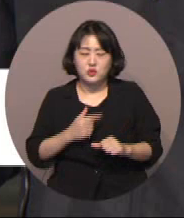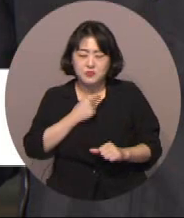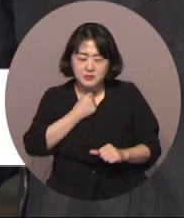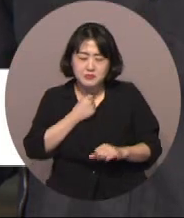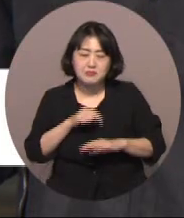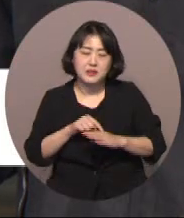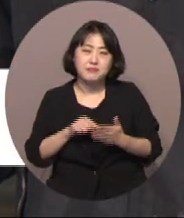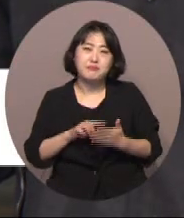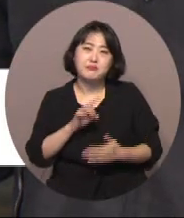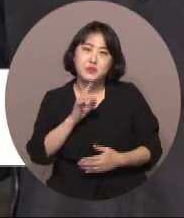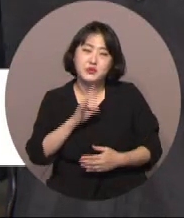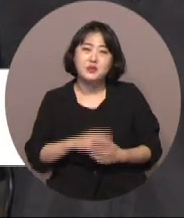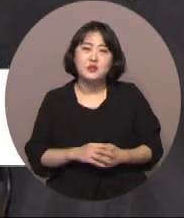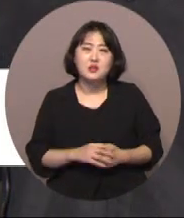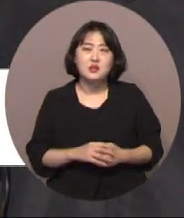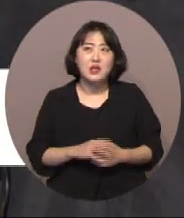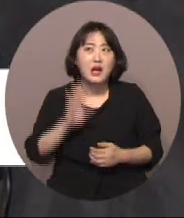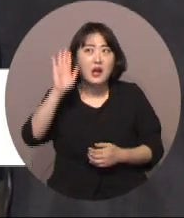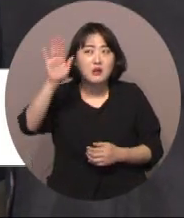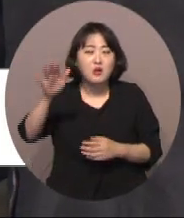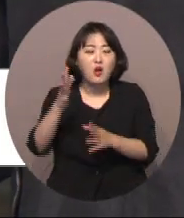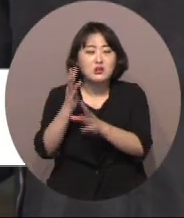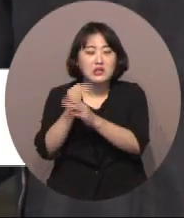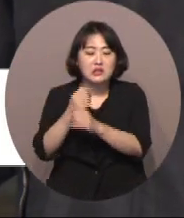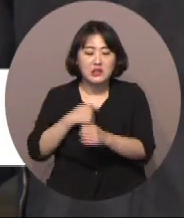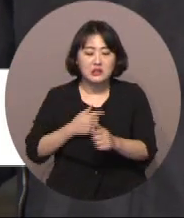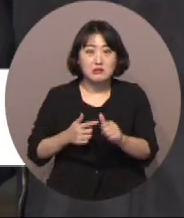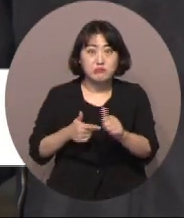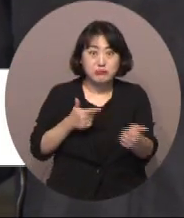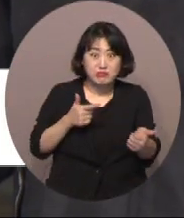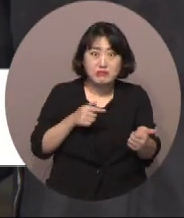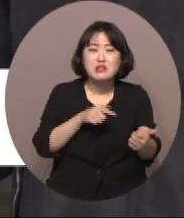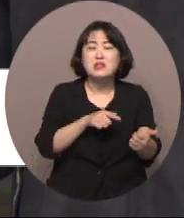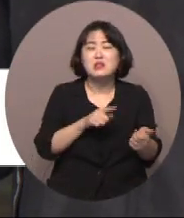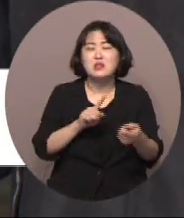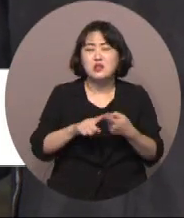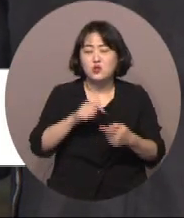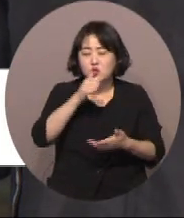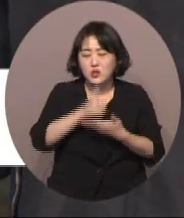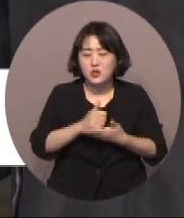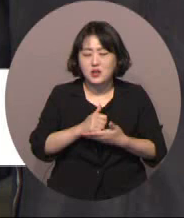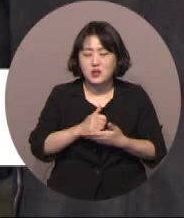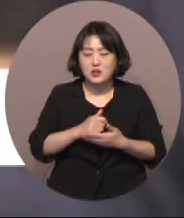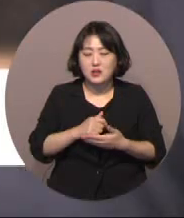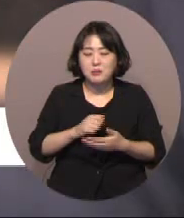언젠가는 제가 지은 죄를 받을 줄 알고 있었습니다.